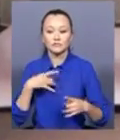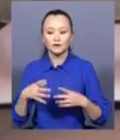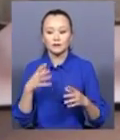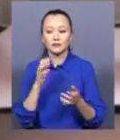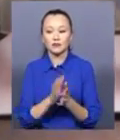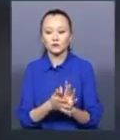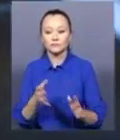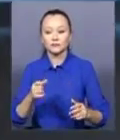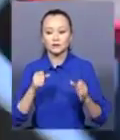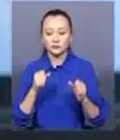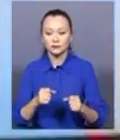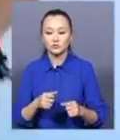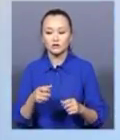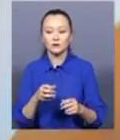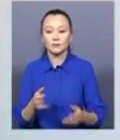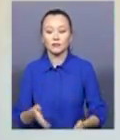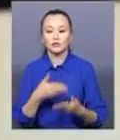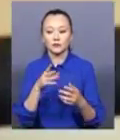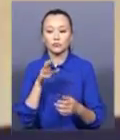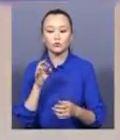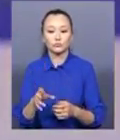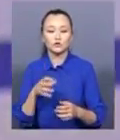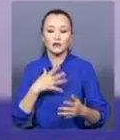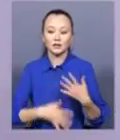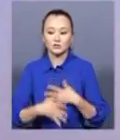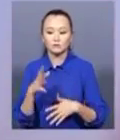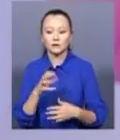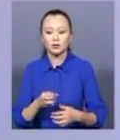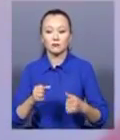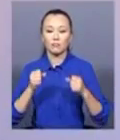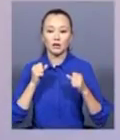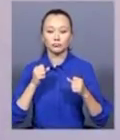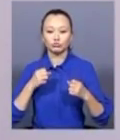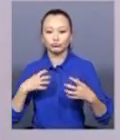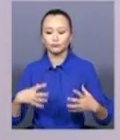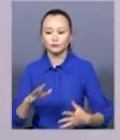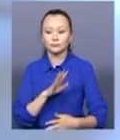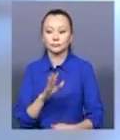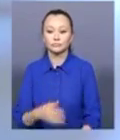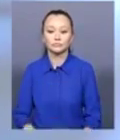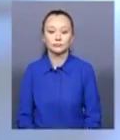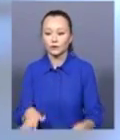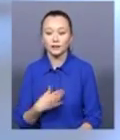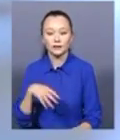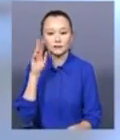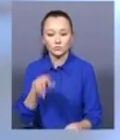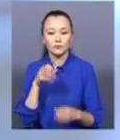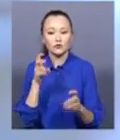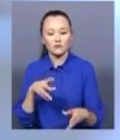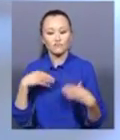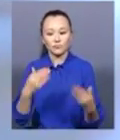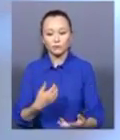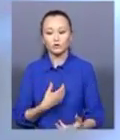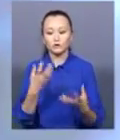композиции. Лучшая утренняя зарядка – это та, после которой чувствуется прилив сил и бодрости.